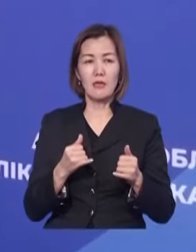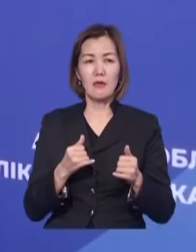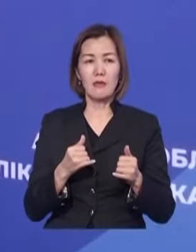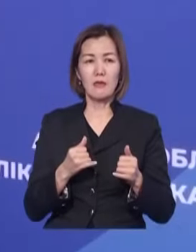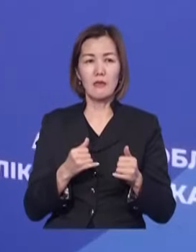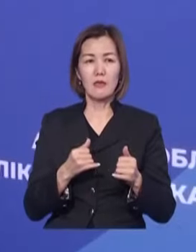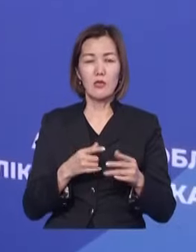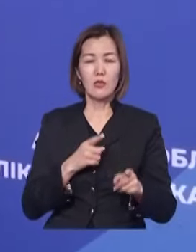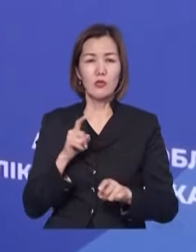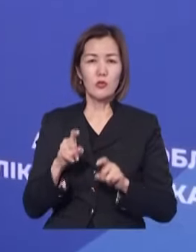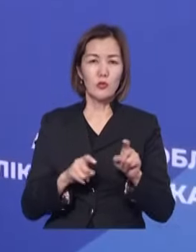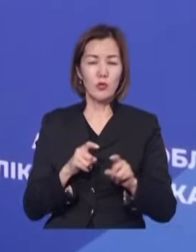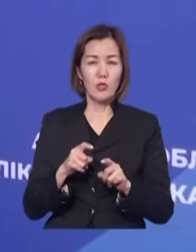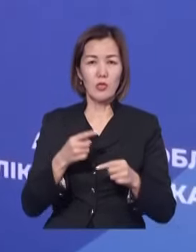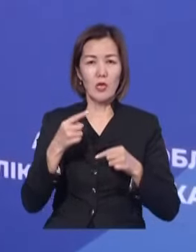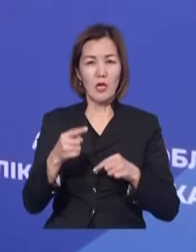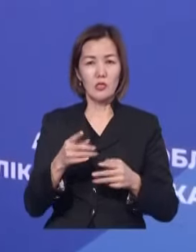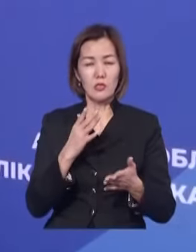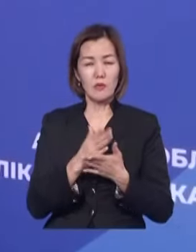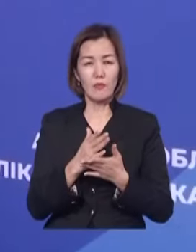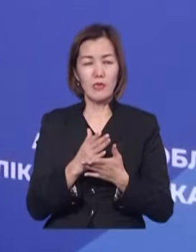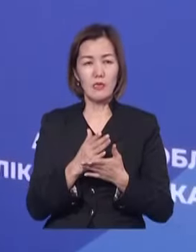дистанциялар бар. Жаңағы айтып кеткендей,